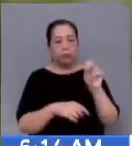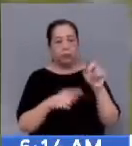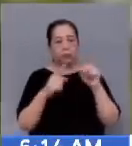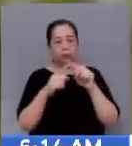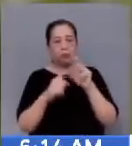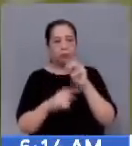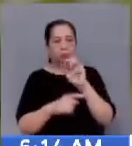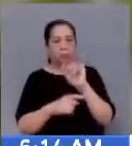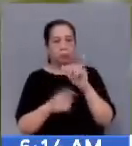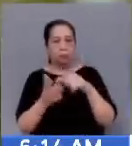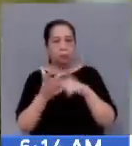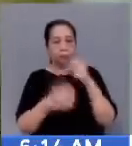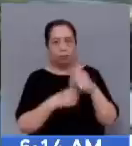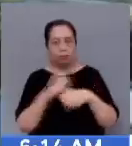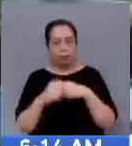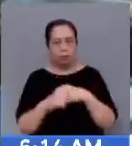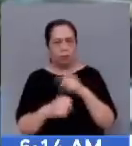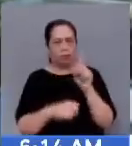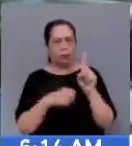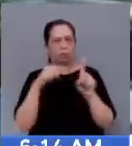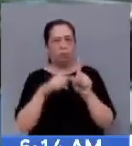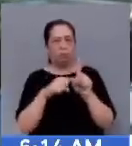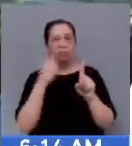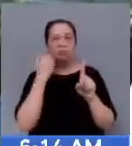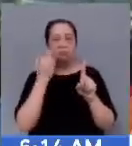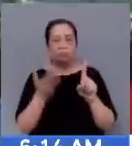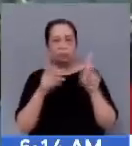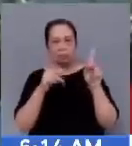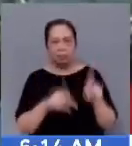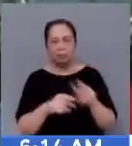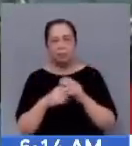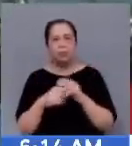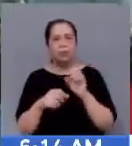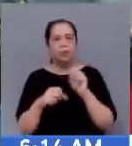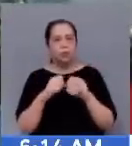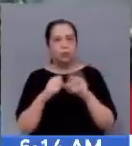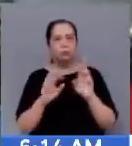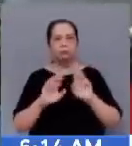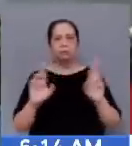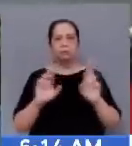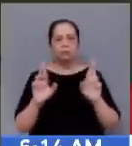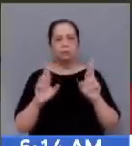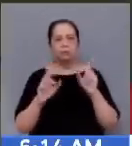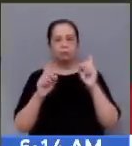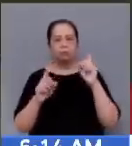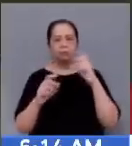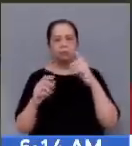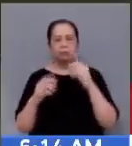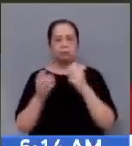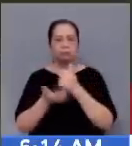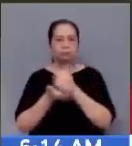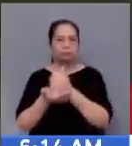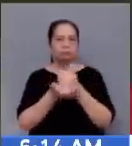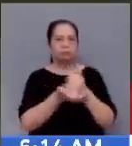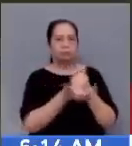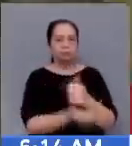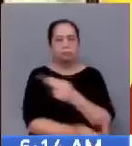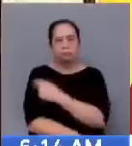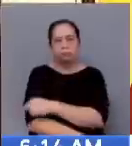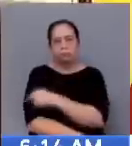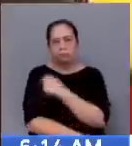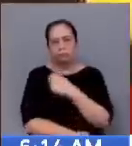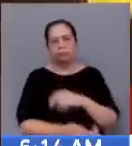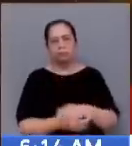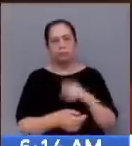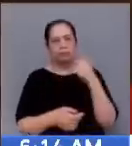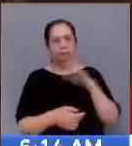taon. Isa sa mga yan ang namatay. Kaya activated na ang express lane sa mga pampublikong ospital sa rehiyon para sa mga